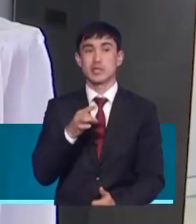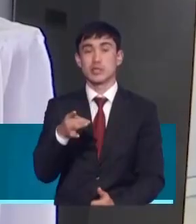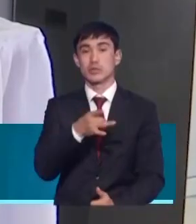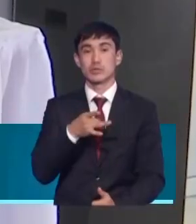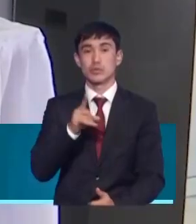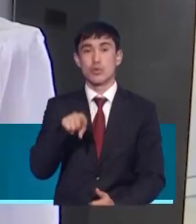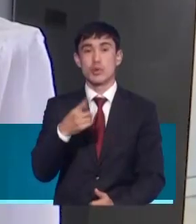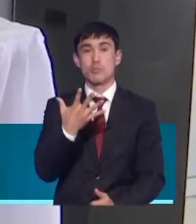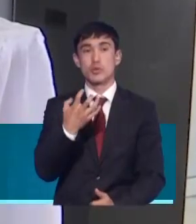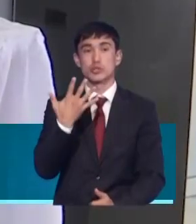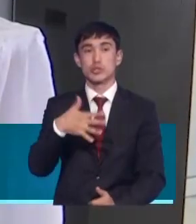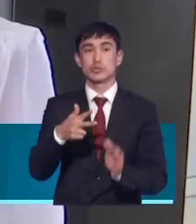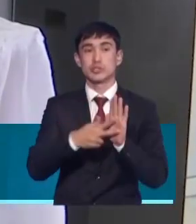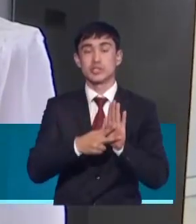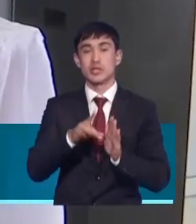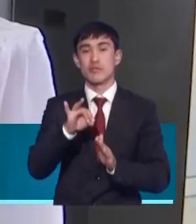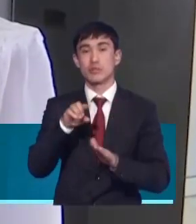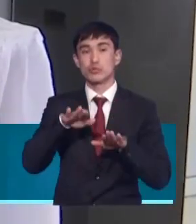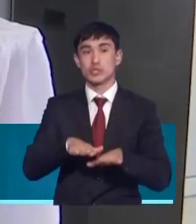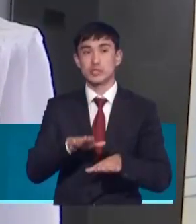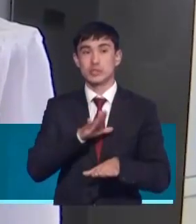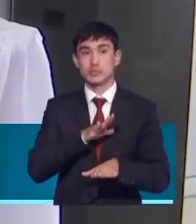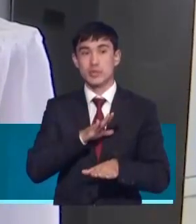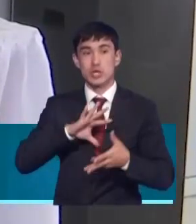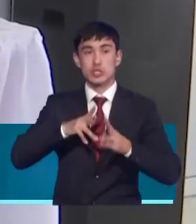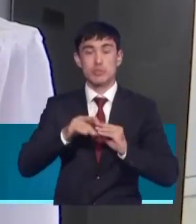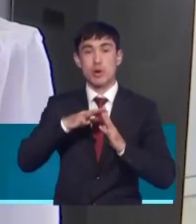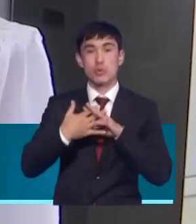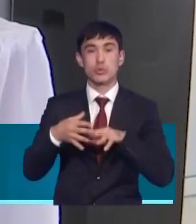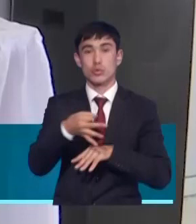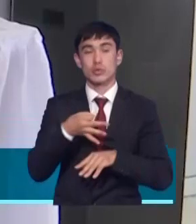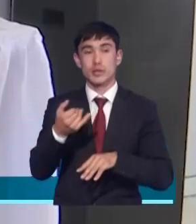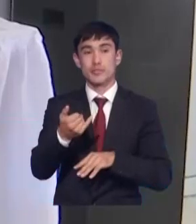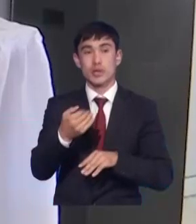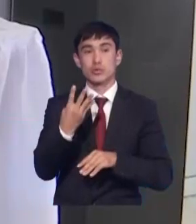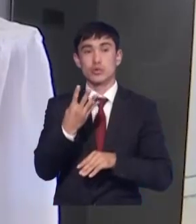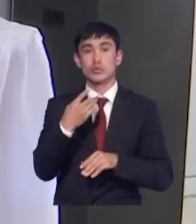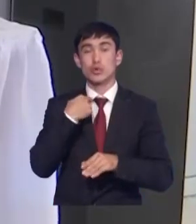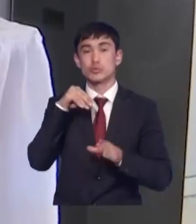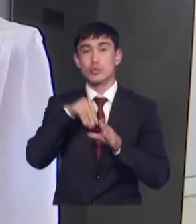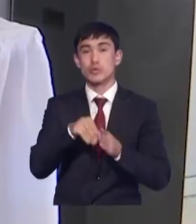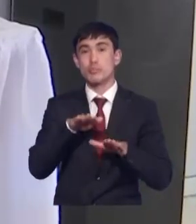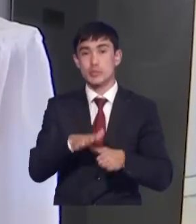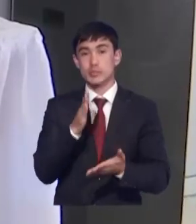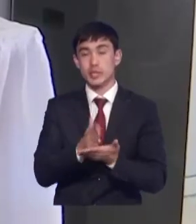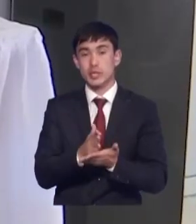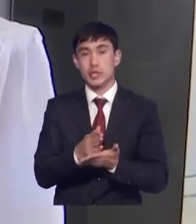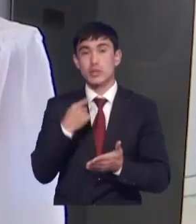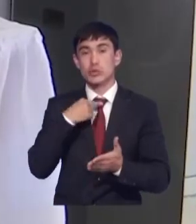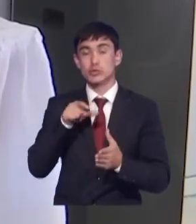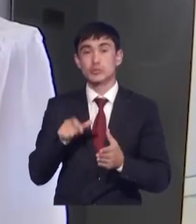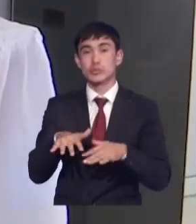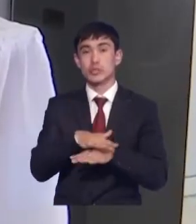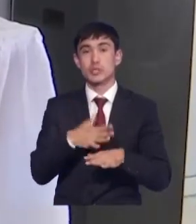қарасты нөмір 558-ші референдум учаскесіндеміз. Жалпы ауылдық округке қарасты 4 дауыс беру пункті бар. Дауыс берушілер